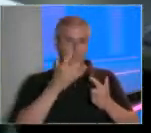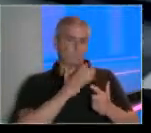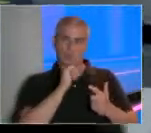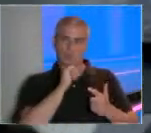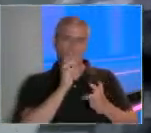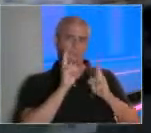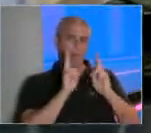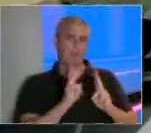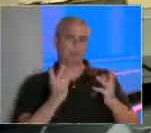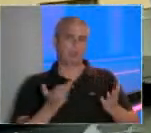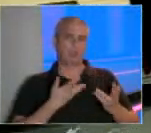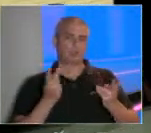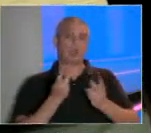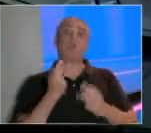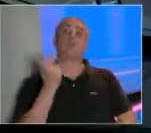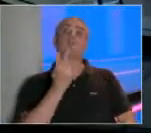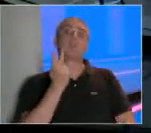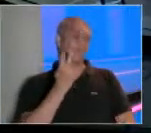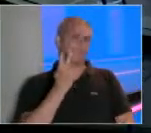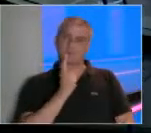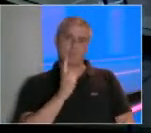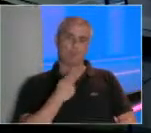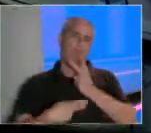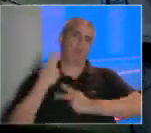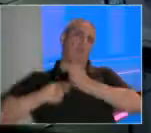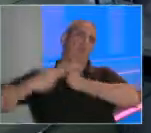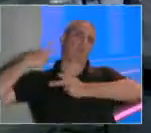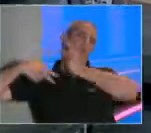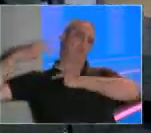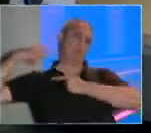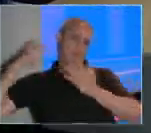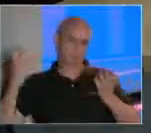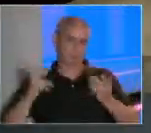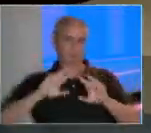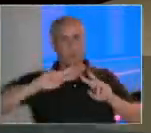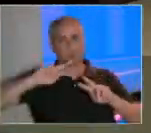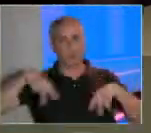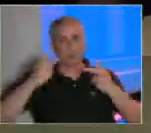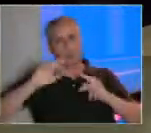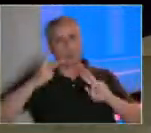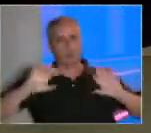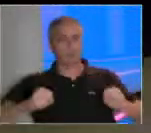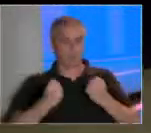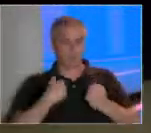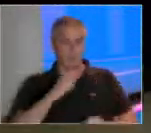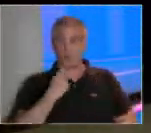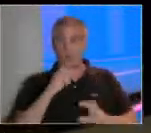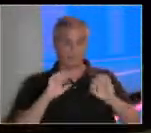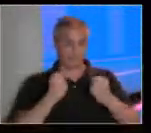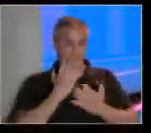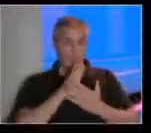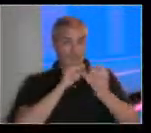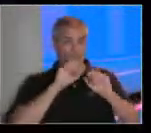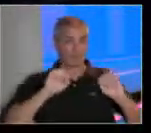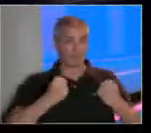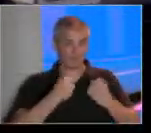מעוניינים לעצור את ההקלות, וכמובן לא לחזור אחורה לסגר. מה שכן אנחנו יכולים לומר על סגר, אם אנחנו מדברים על